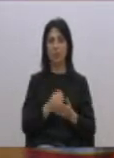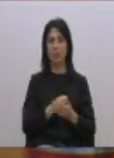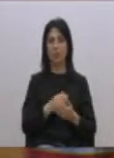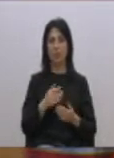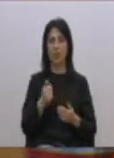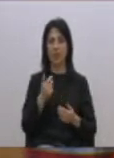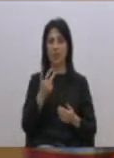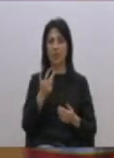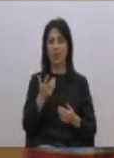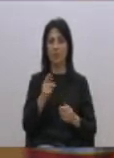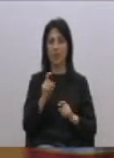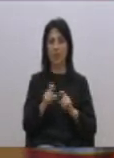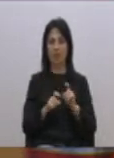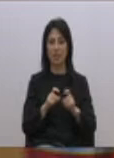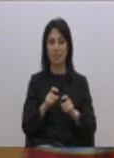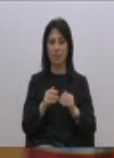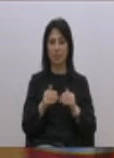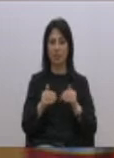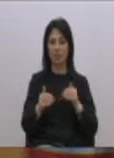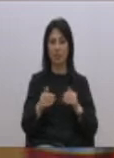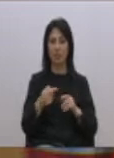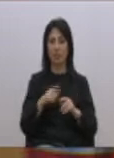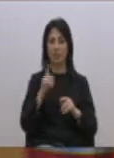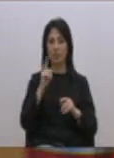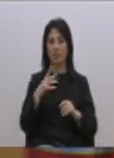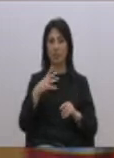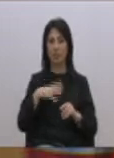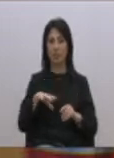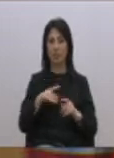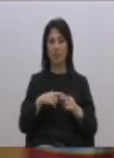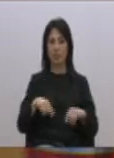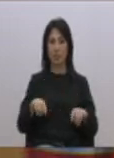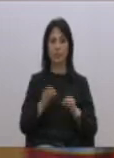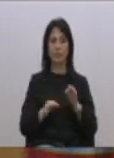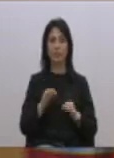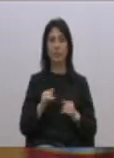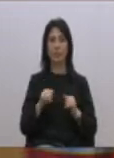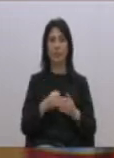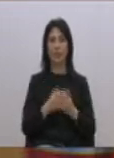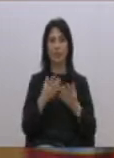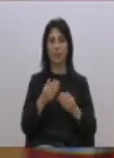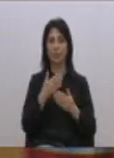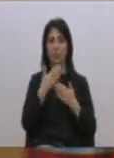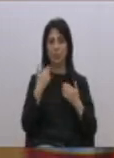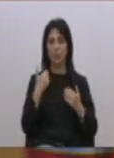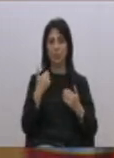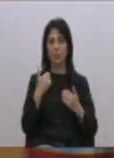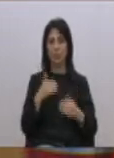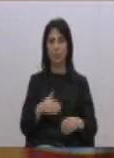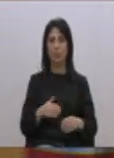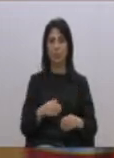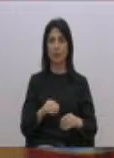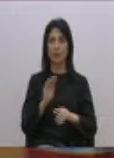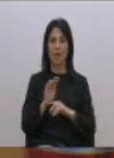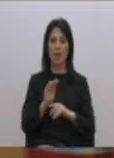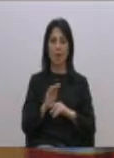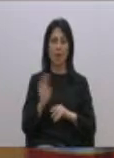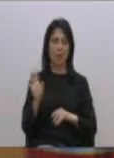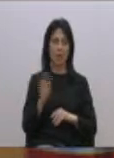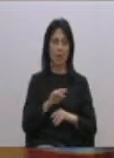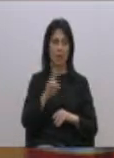სულ რამოდენიმე ნაბიჯი გვაშორებს და ესეც საქართველოს საზოგადოებამ დამოუკიდებლობა არ აქვს. აკრიტიკებენ